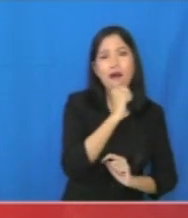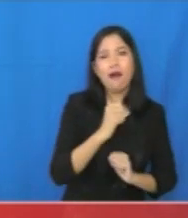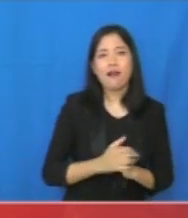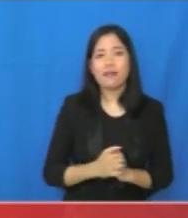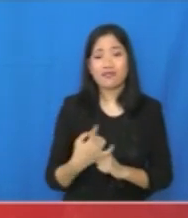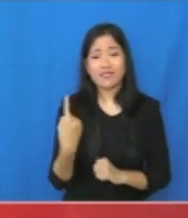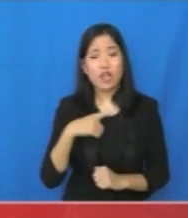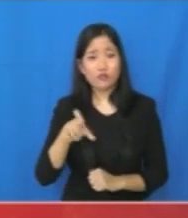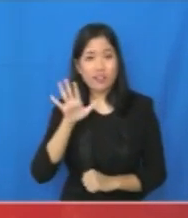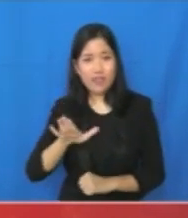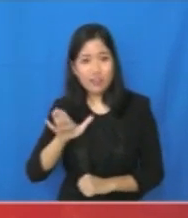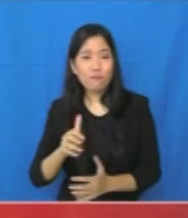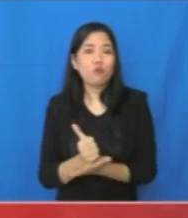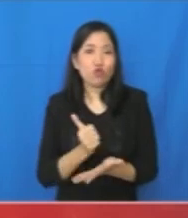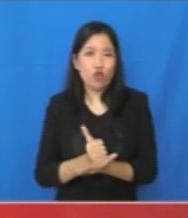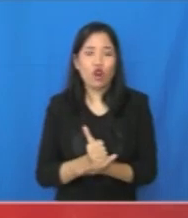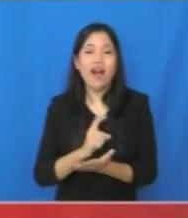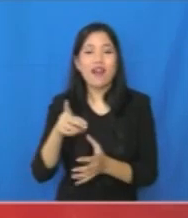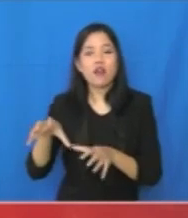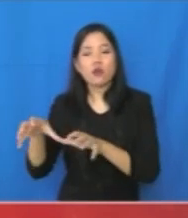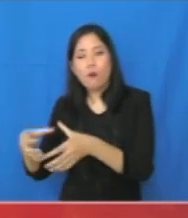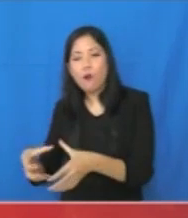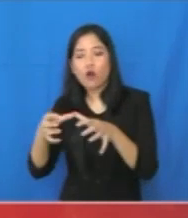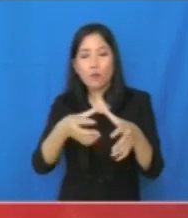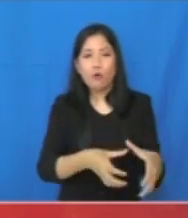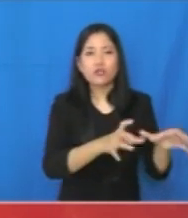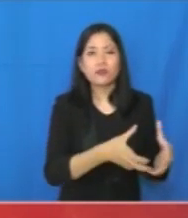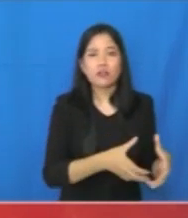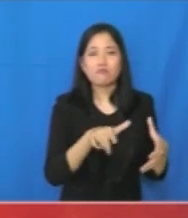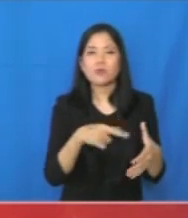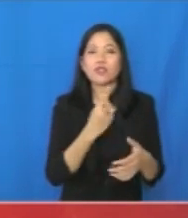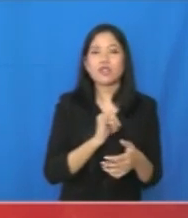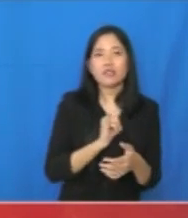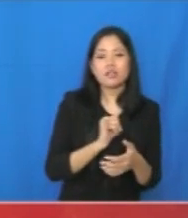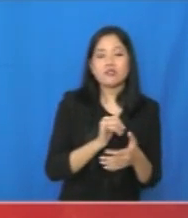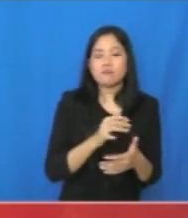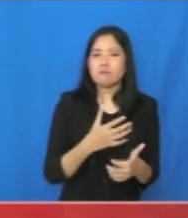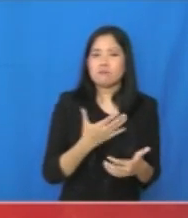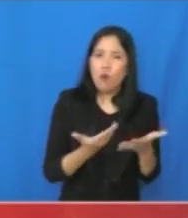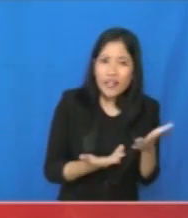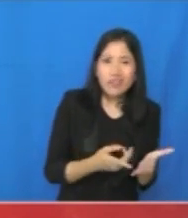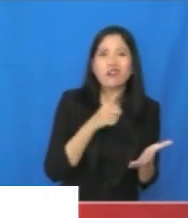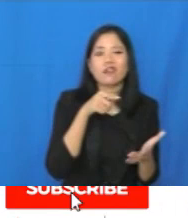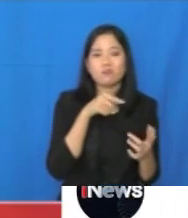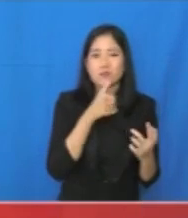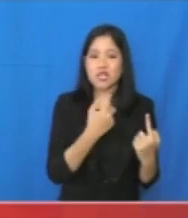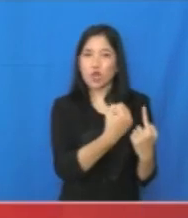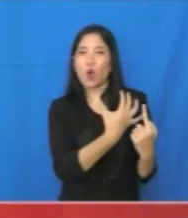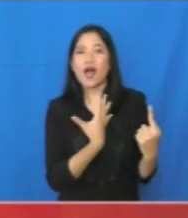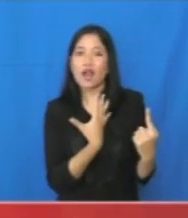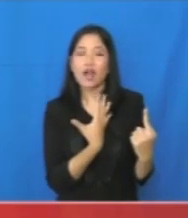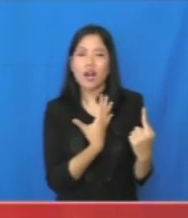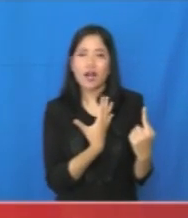mewaspadai betul kelompok-kelompok yang potensial menjadi sumber penularan